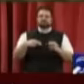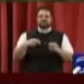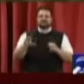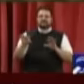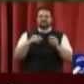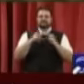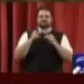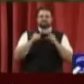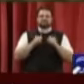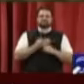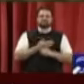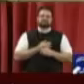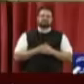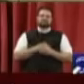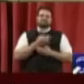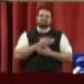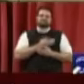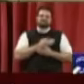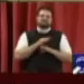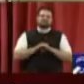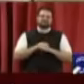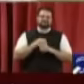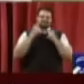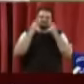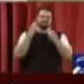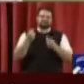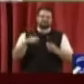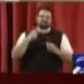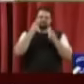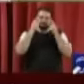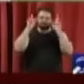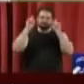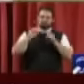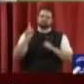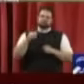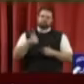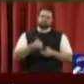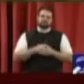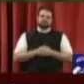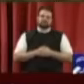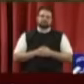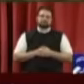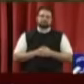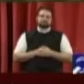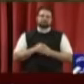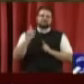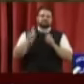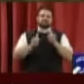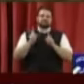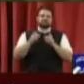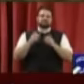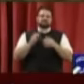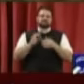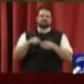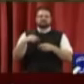Părinte, iertare, ci că baniul e ochiul dracului. Nu-i așa. Ideea e în funcție de ce conotații îi dăm. De exemplu,